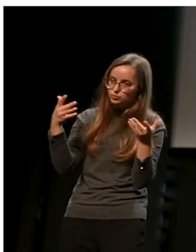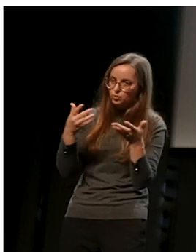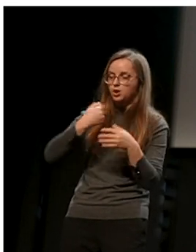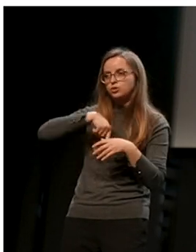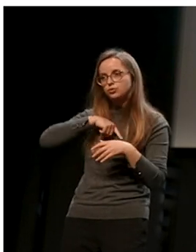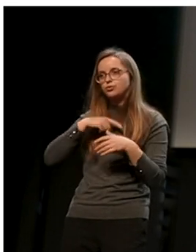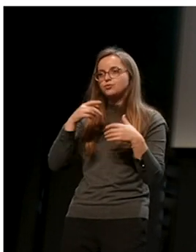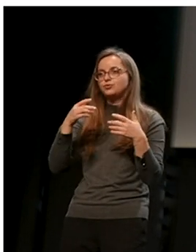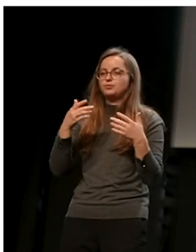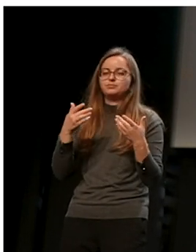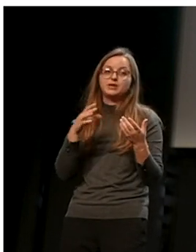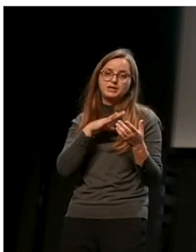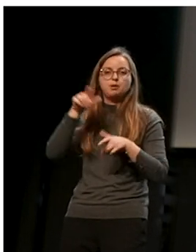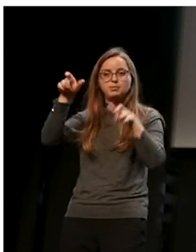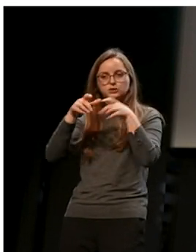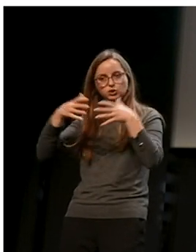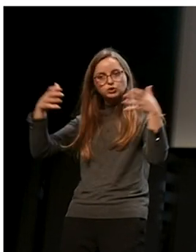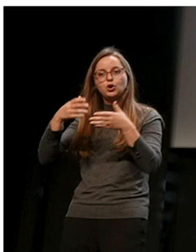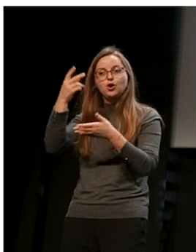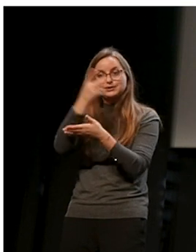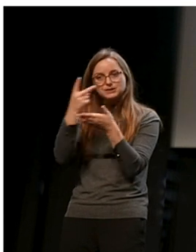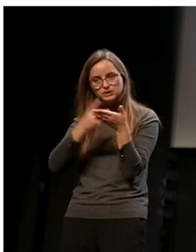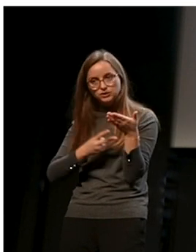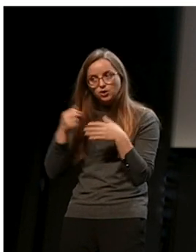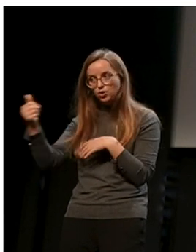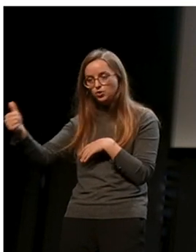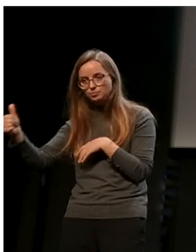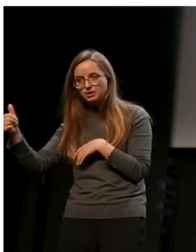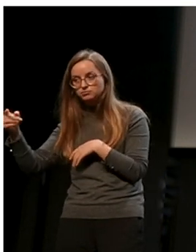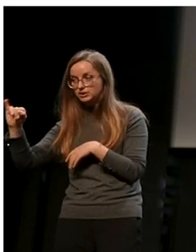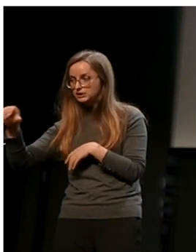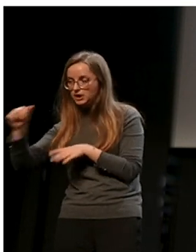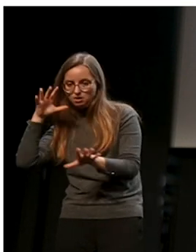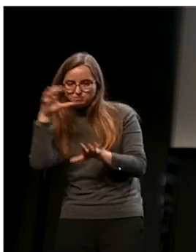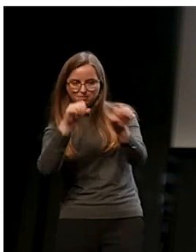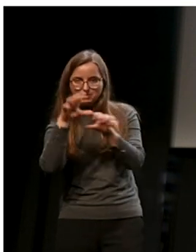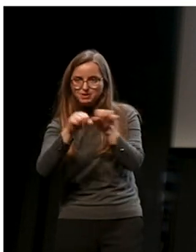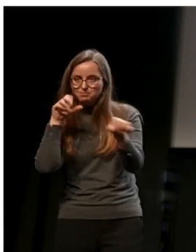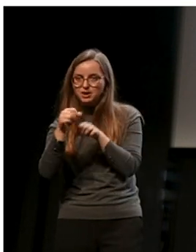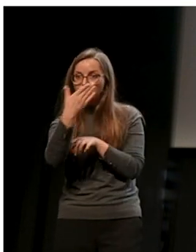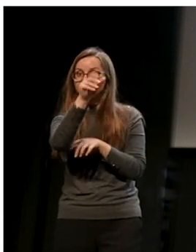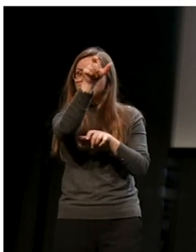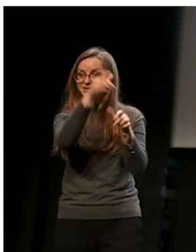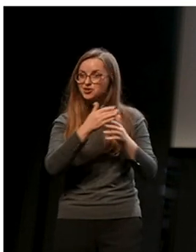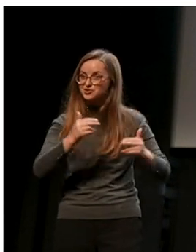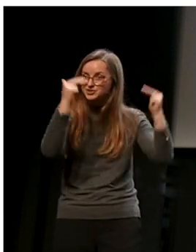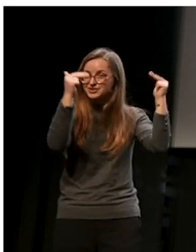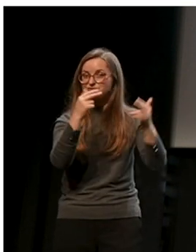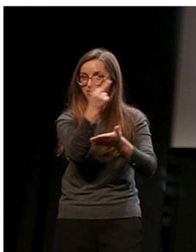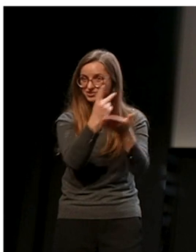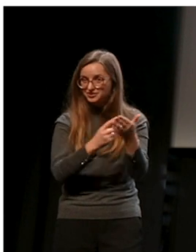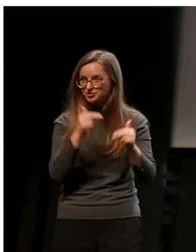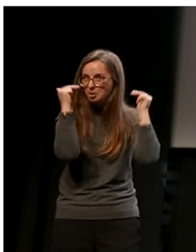On a aussi des grands noms illustrateurs qui, eux, sont pillés, donc eux sont les victimes. On a aussi des tout petits illustrateurs des écoles, en fait, qui,